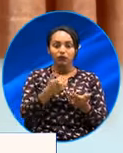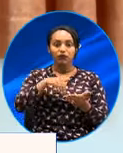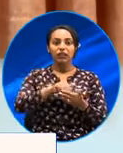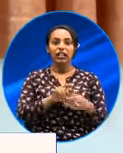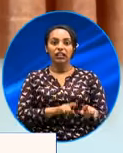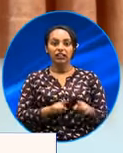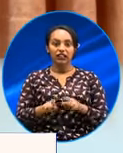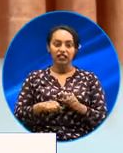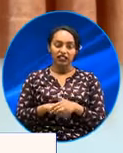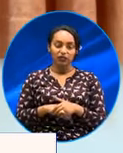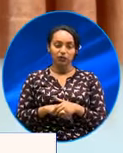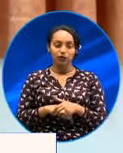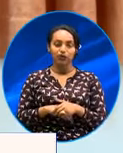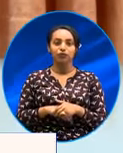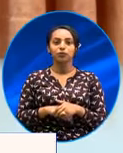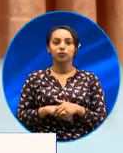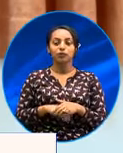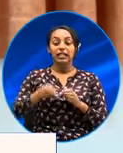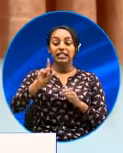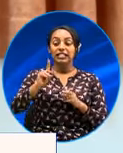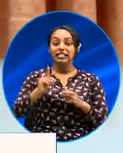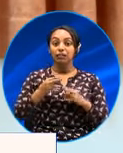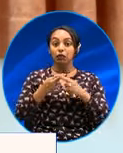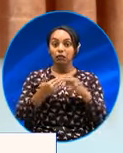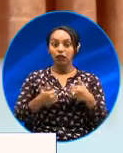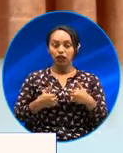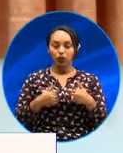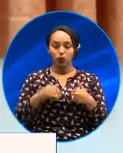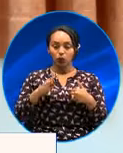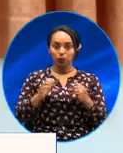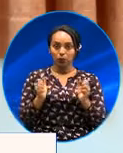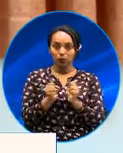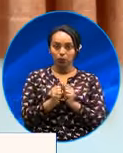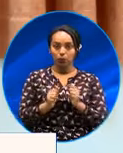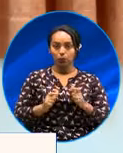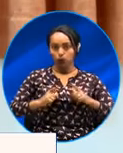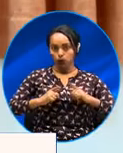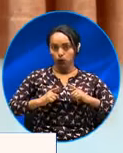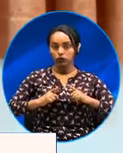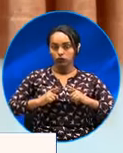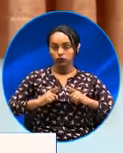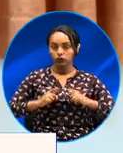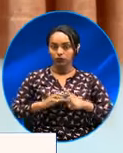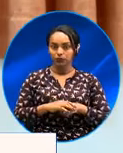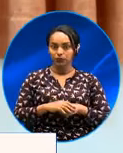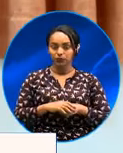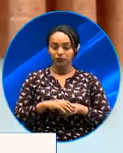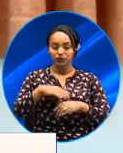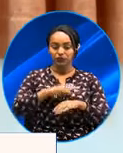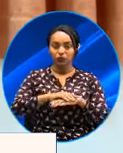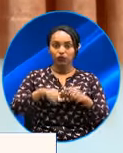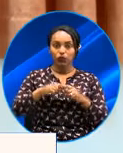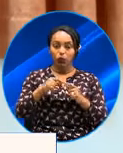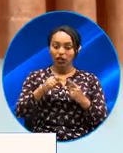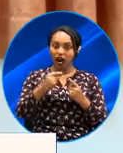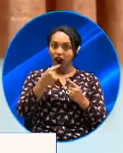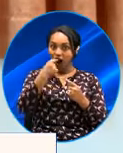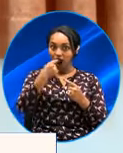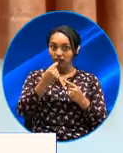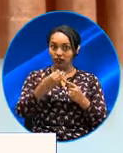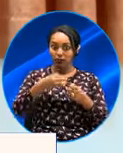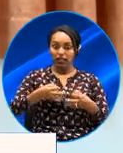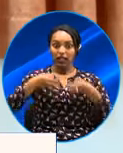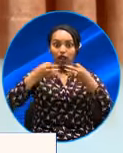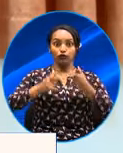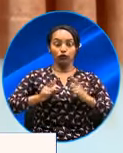እንደገና ደግሞ ዲ የምንለው ከቢው ጋር አብሮ የሚኖር ከእጅ ወደ አፍ የሚተላለፍ